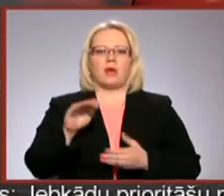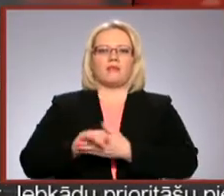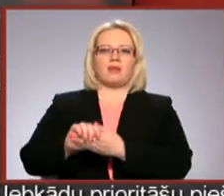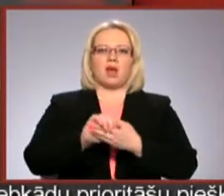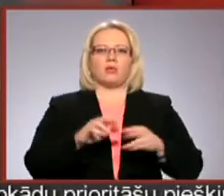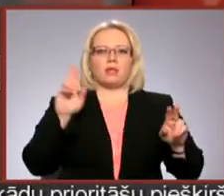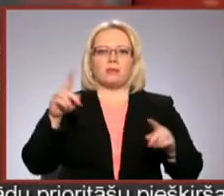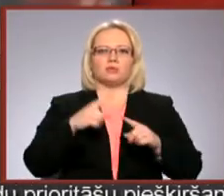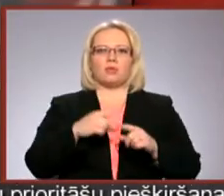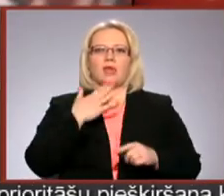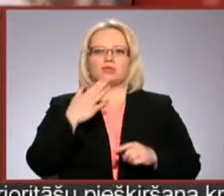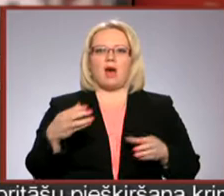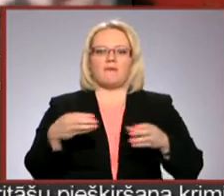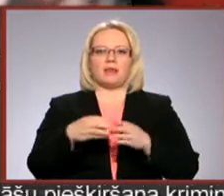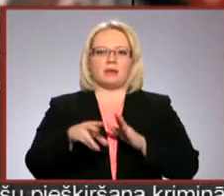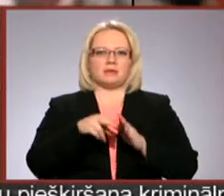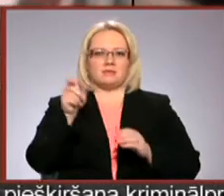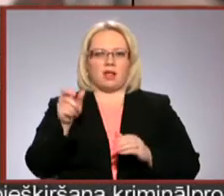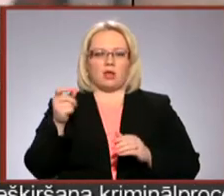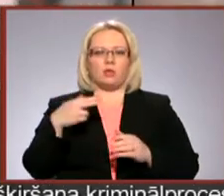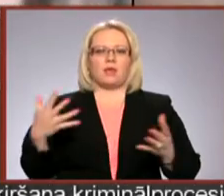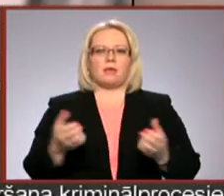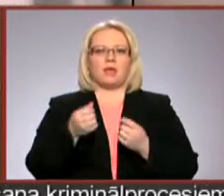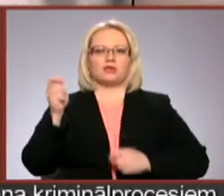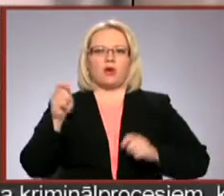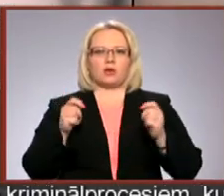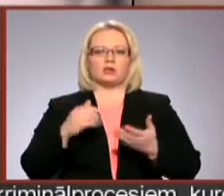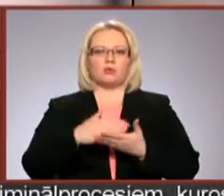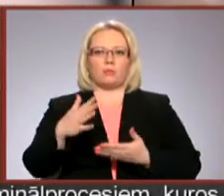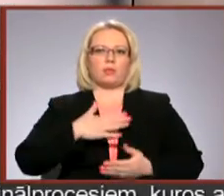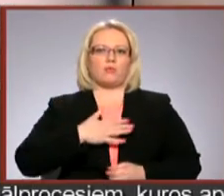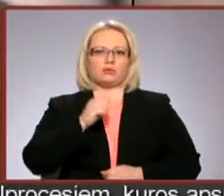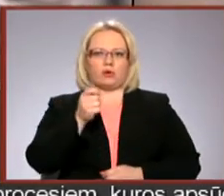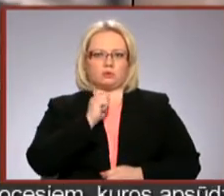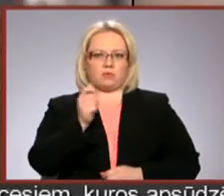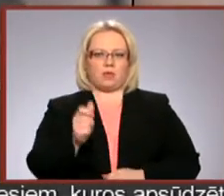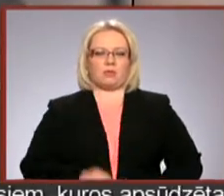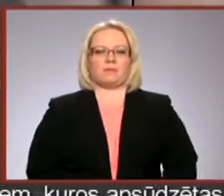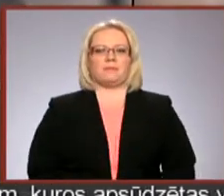un nacionālās apvienības vēlētāju. No dibināšanas kongresa turpina Madara Līcīte.